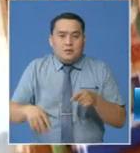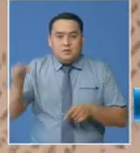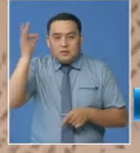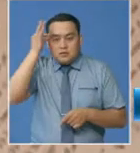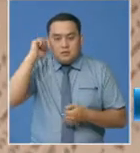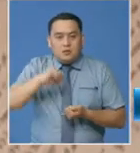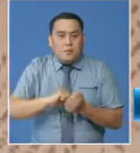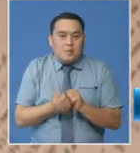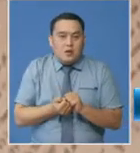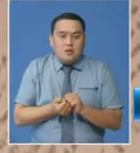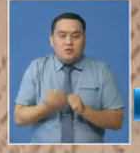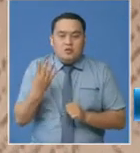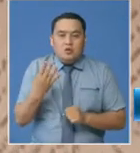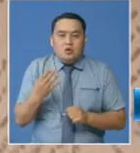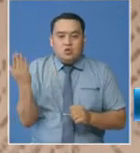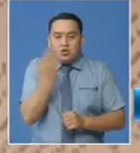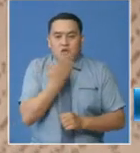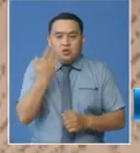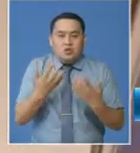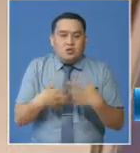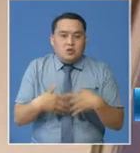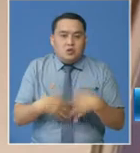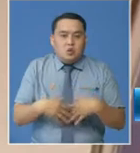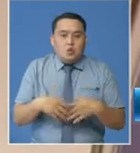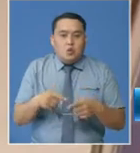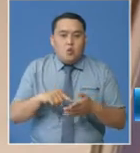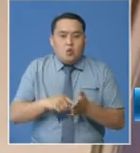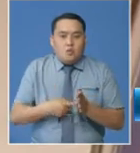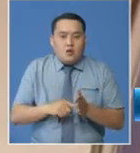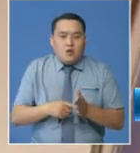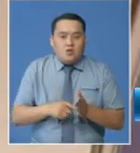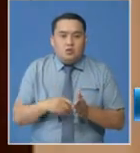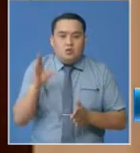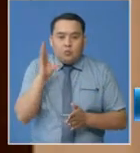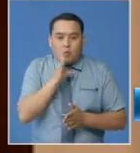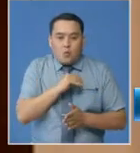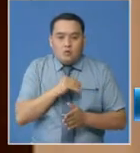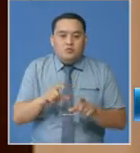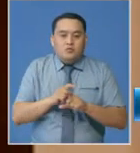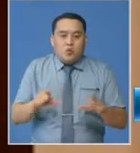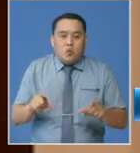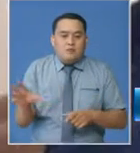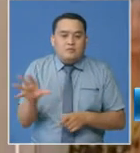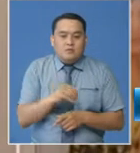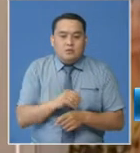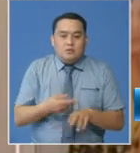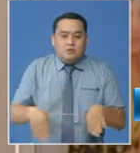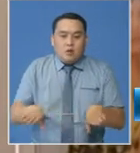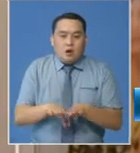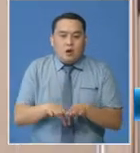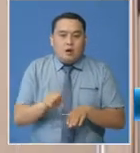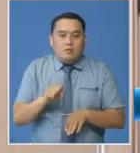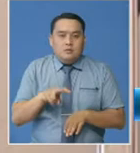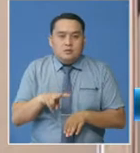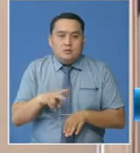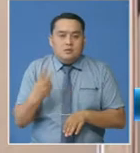запоминал. А уже в 4 года он читал, считал, даже умножал в уме двухзначные числа. В школе все складывалось так же. Абзал